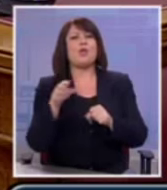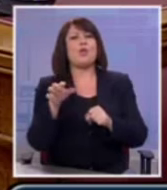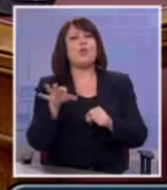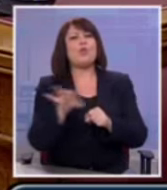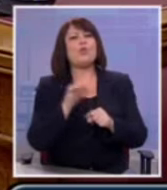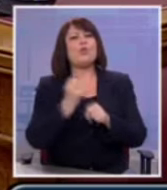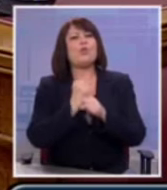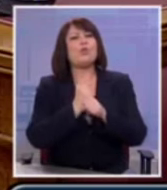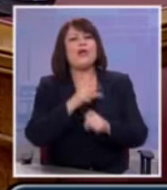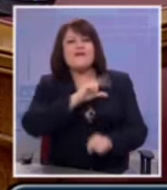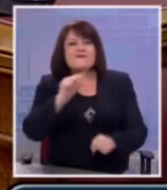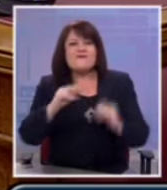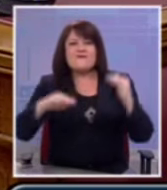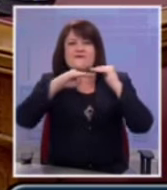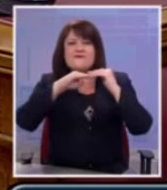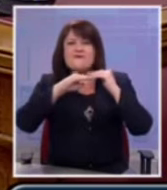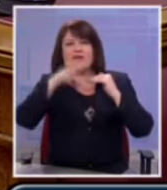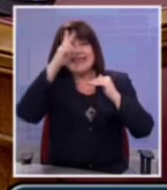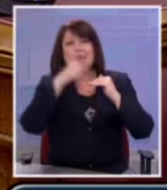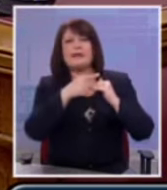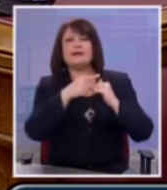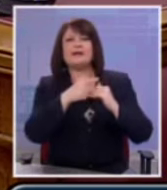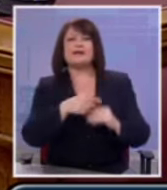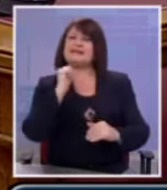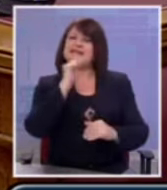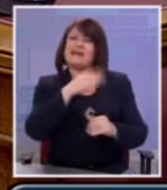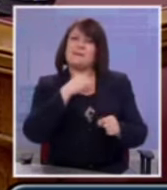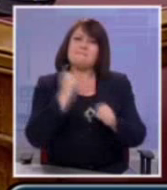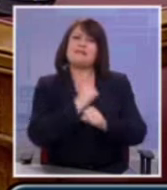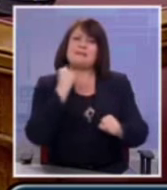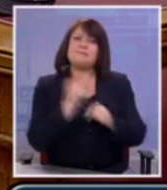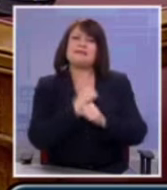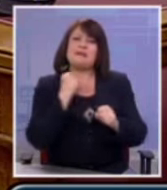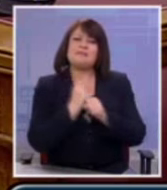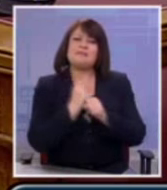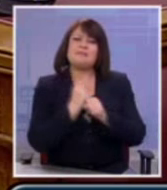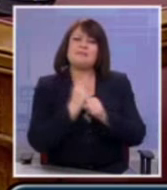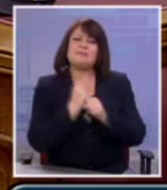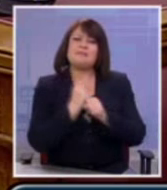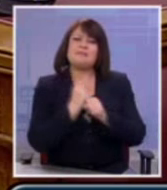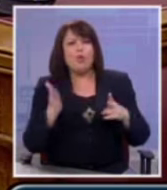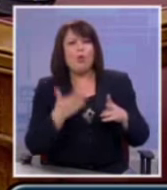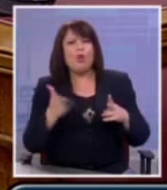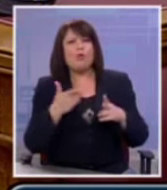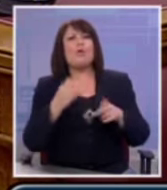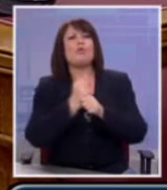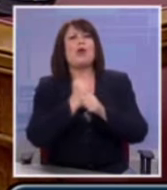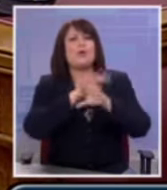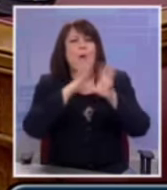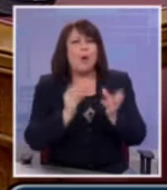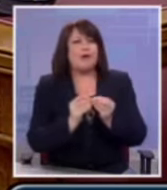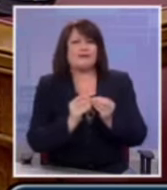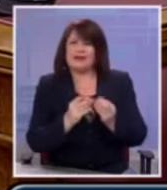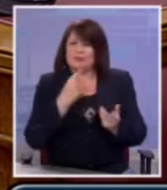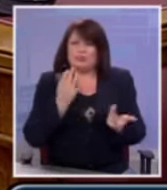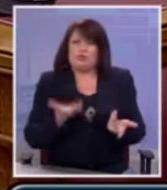που βρίσκεται και η Γερμανία. Άρα το να επιμένουν οι ξένοι για παραπέρα απελευθέρωση της αγοράς εργασίας δεν έχει νόημα. Όταν